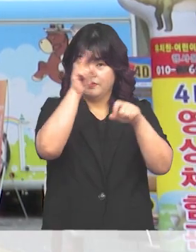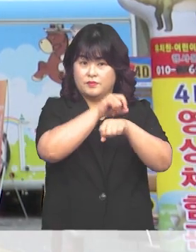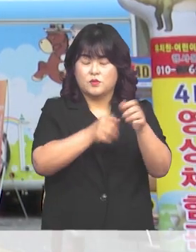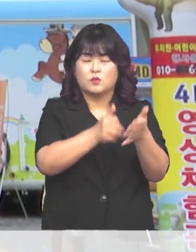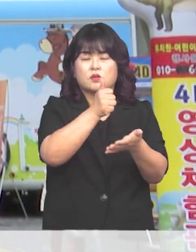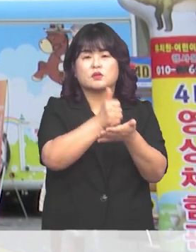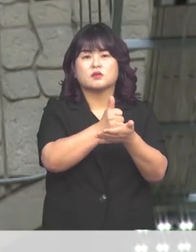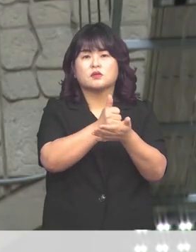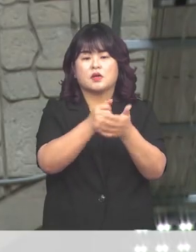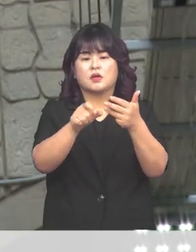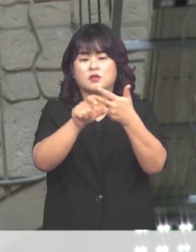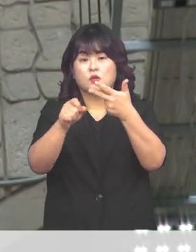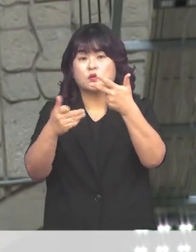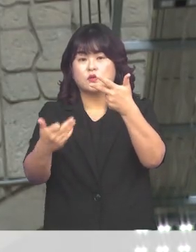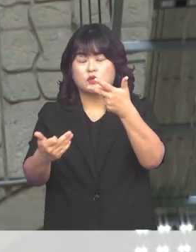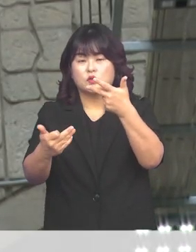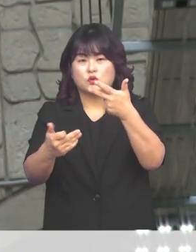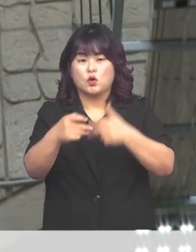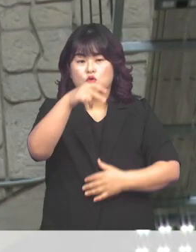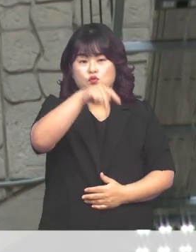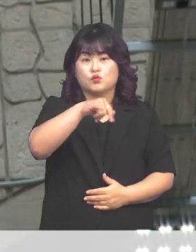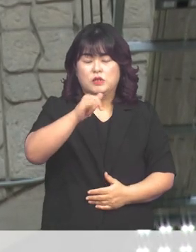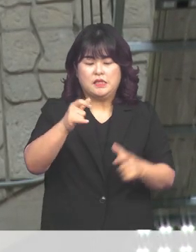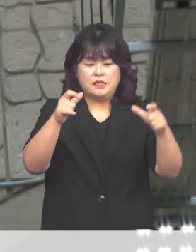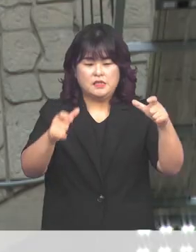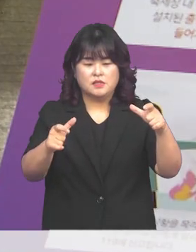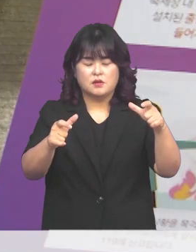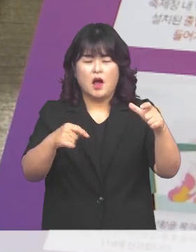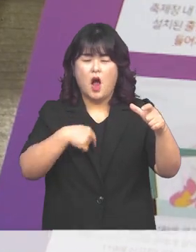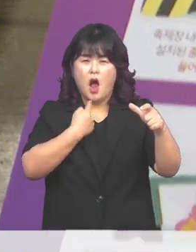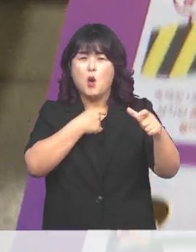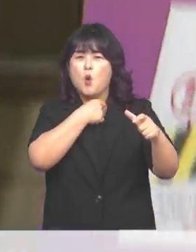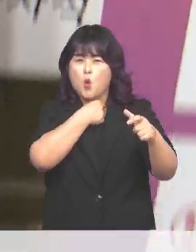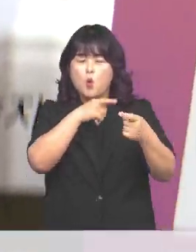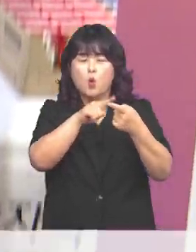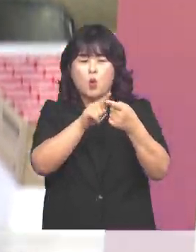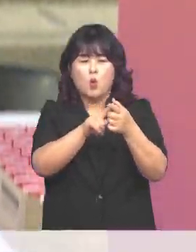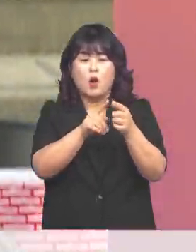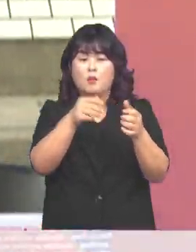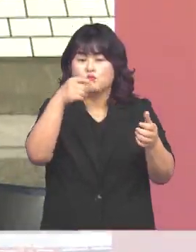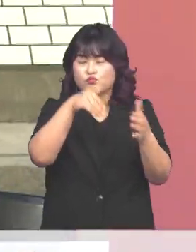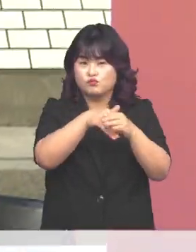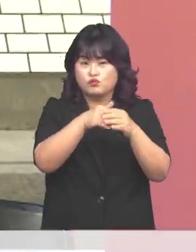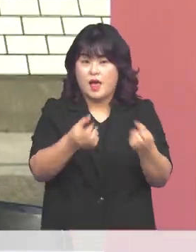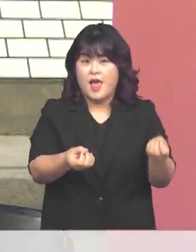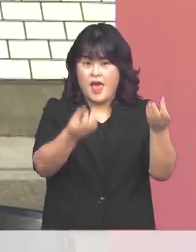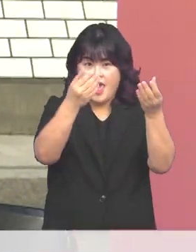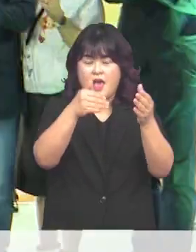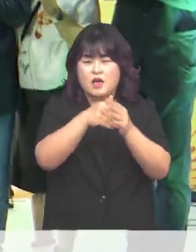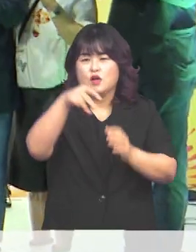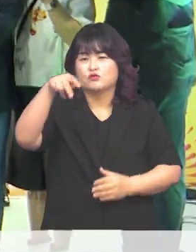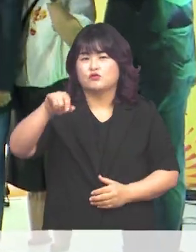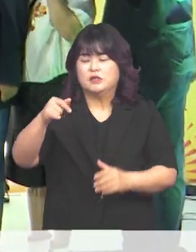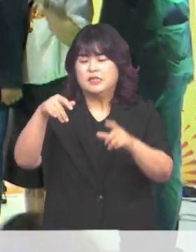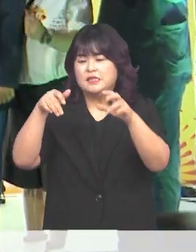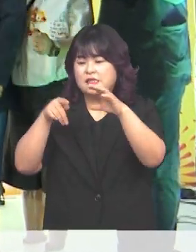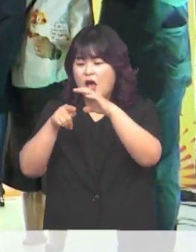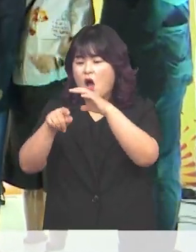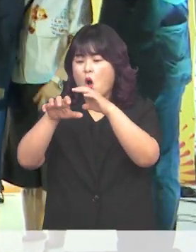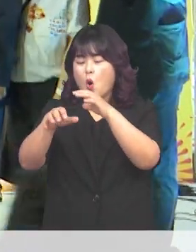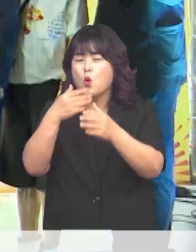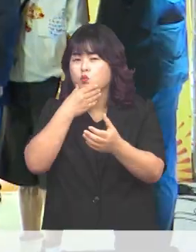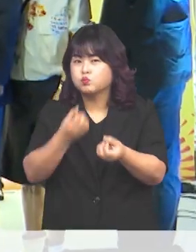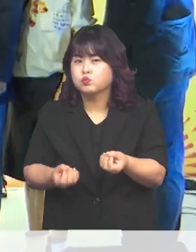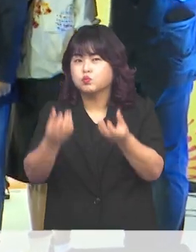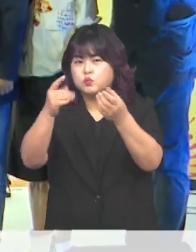이상일 용인특례시장은 지난 19일 수지구 지역 주민들의 자발적인 참여로 이뤄진 문화행사 제3회 수지터널 페스티벌에 참석해